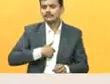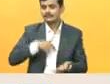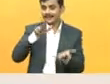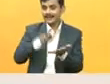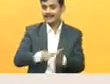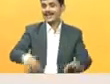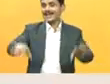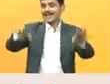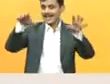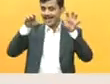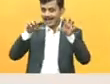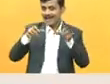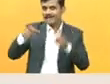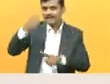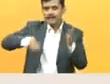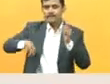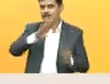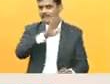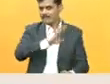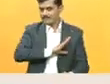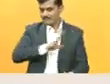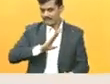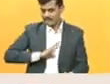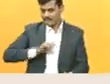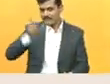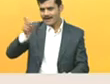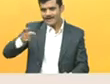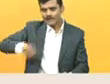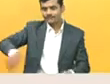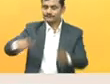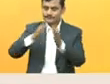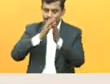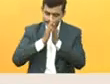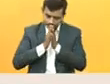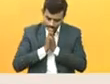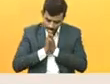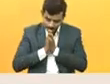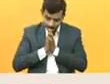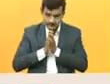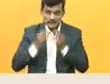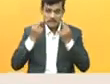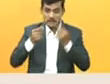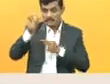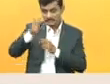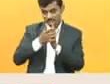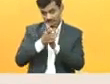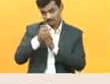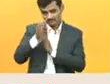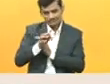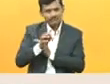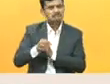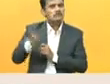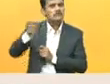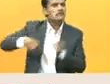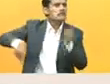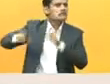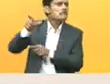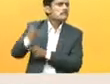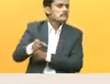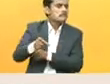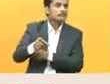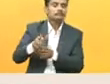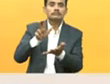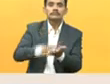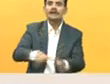के उन सभी महान व्यक्तित्वों को नमन करता हूं, जिन्होंने हमें हमारा